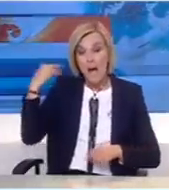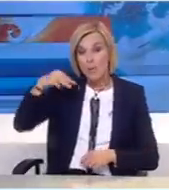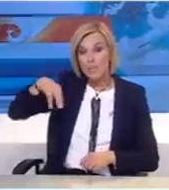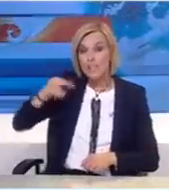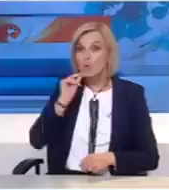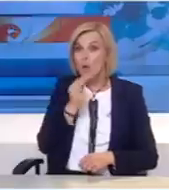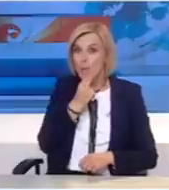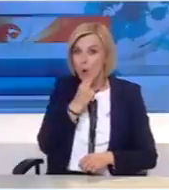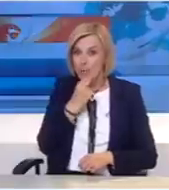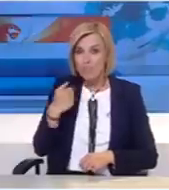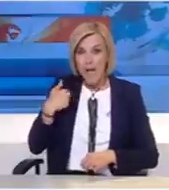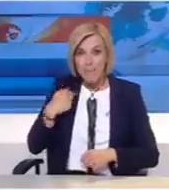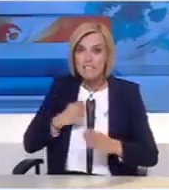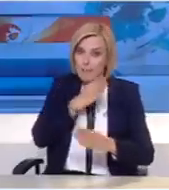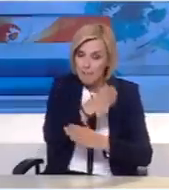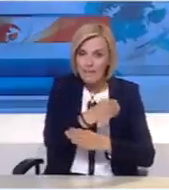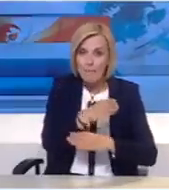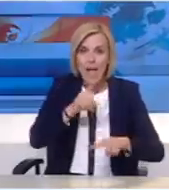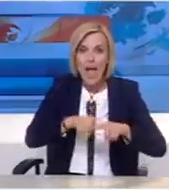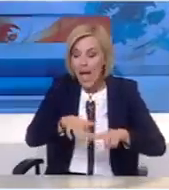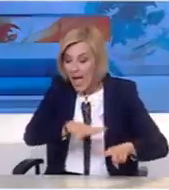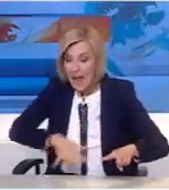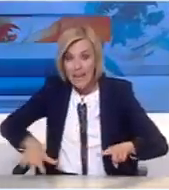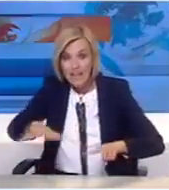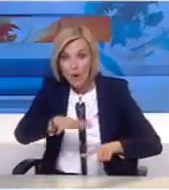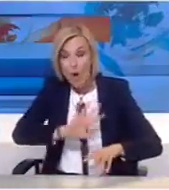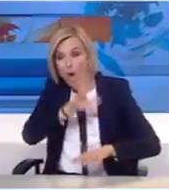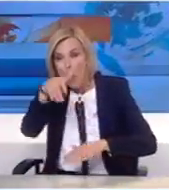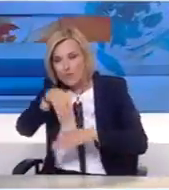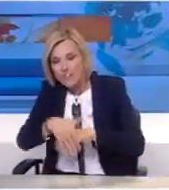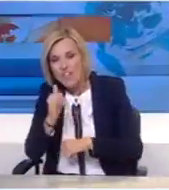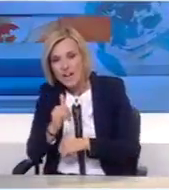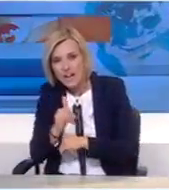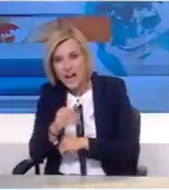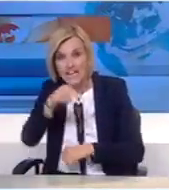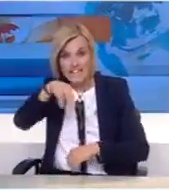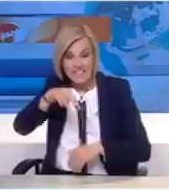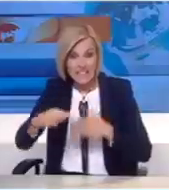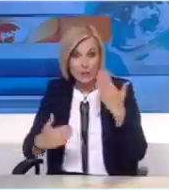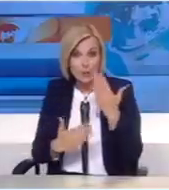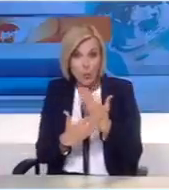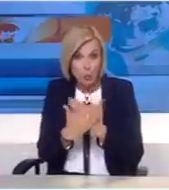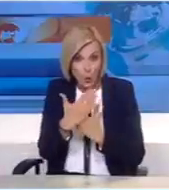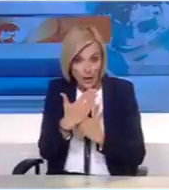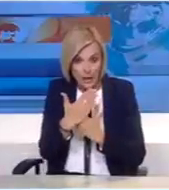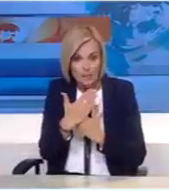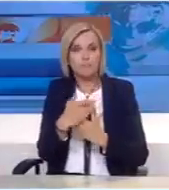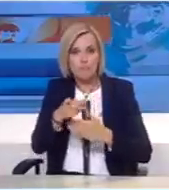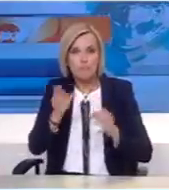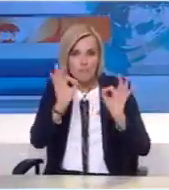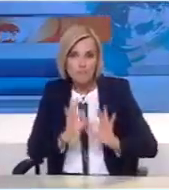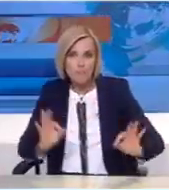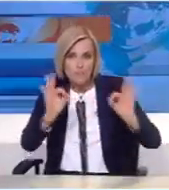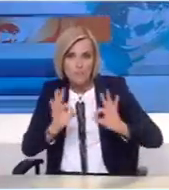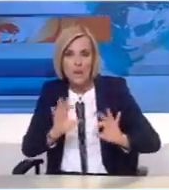Ελληνικό μέχρι τα μεσάνυχτα. Την Τρίτη το προσωπικό μας ήδη προγραμμάτιζε τη δράση στην